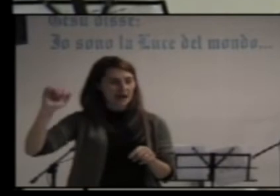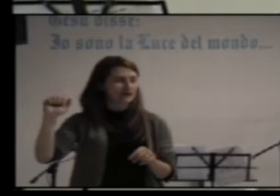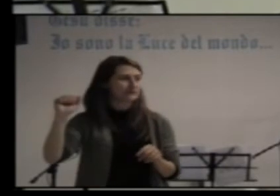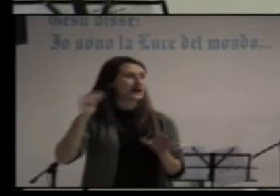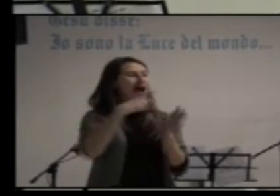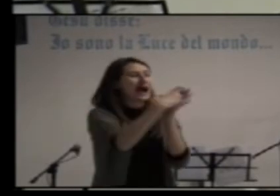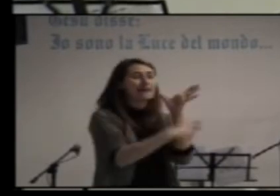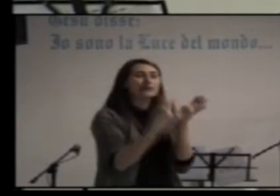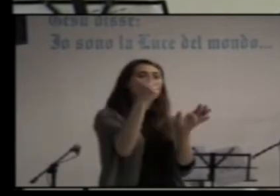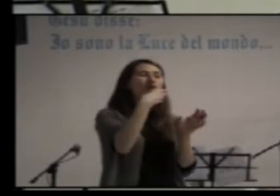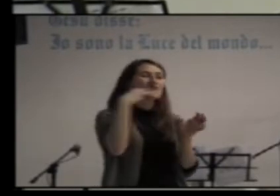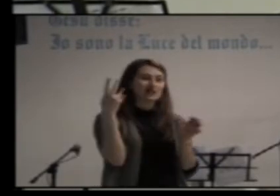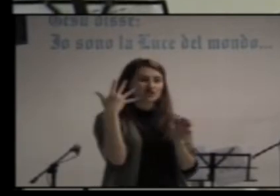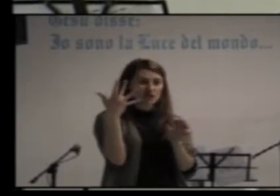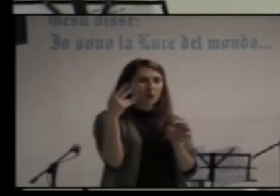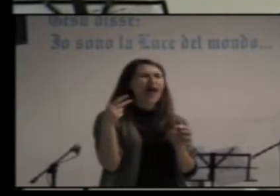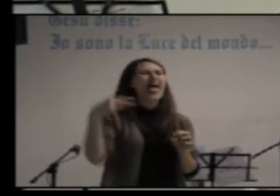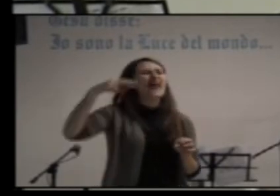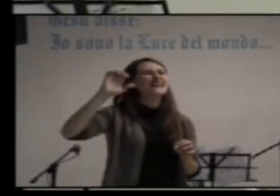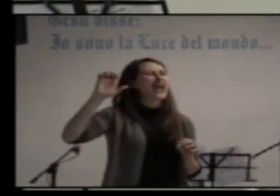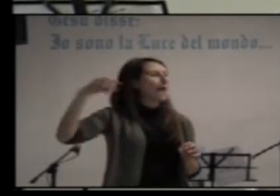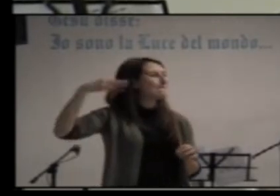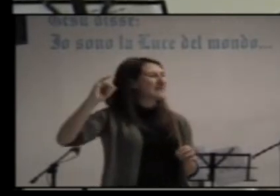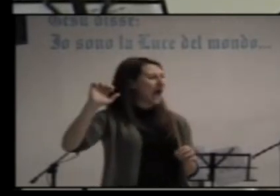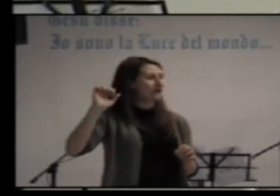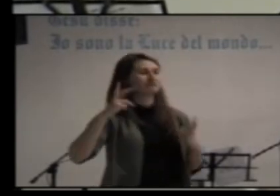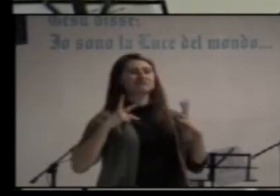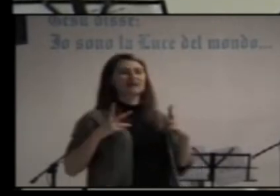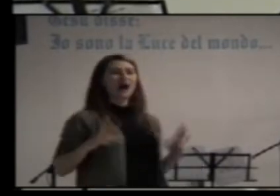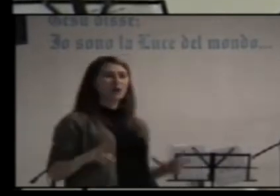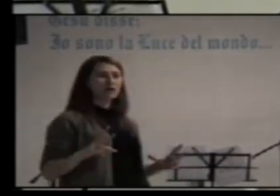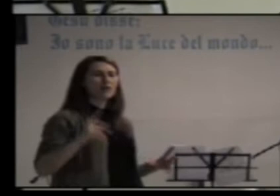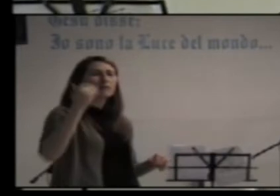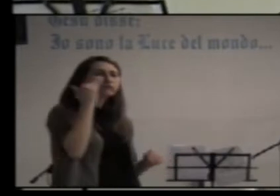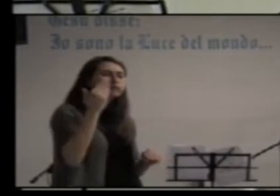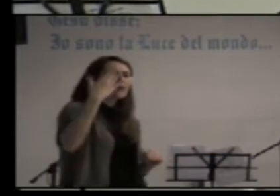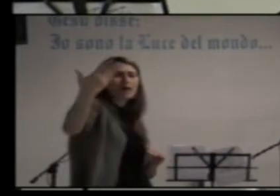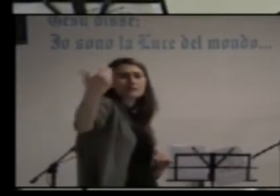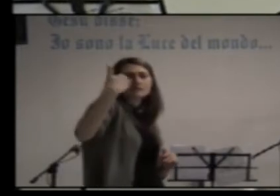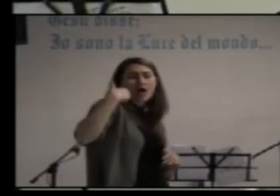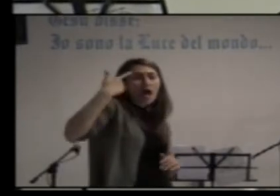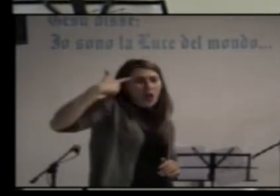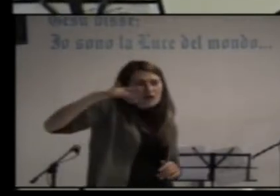Neemia viene a sapere che le mura di Gerusalemme, nonostante siano trascorsi gli anni, sono sempre distrutte.